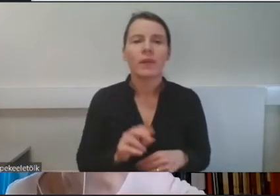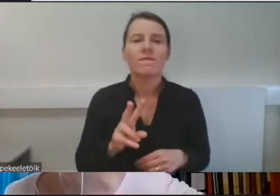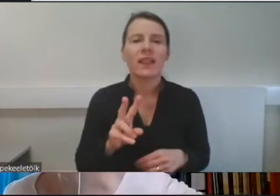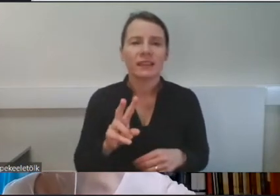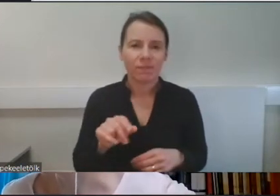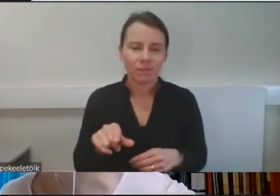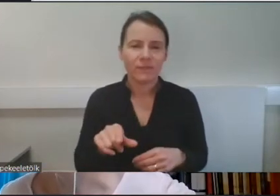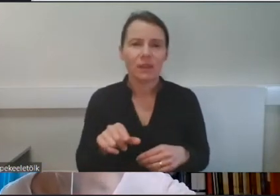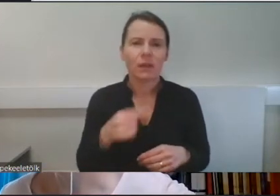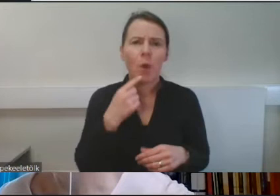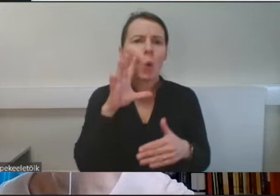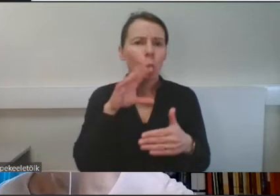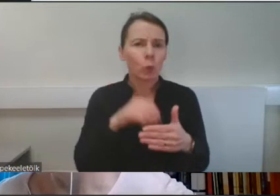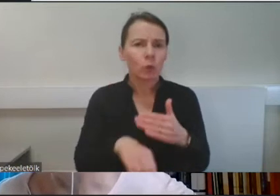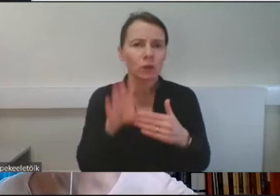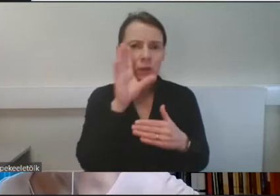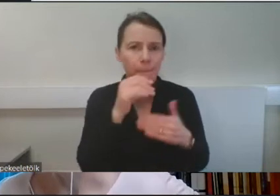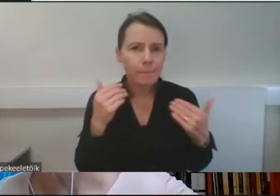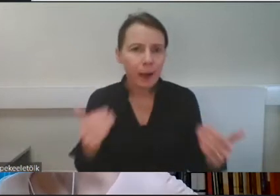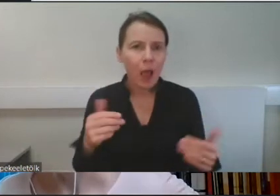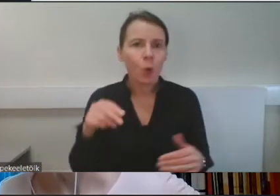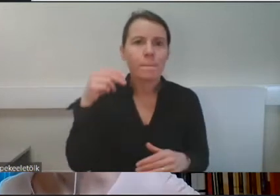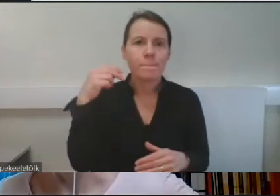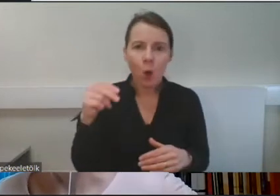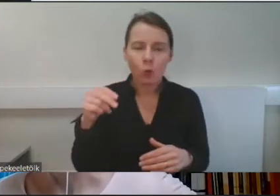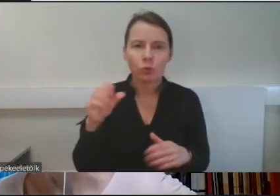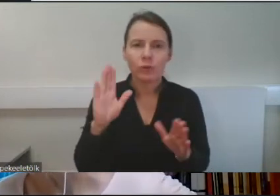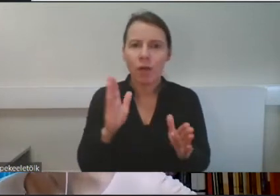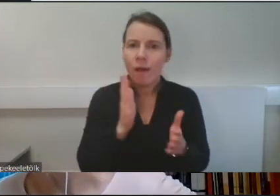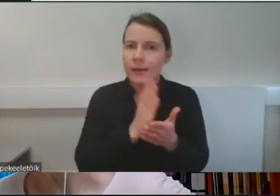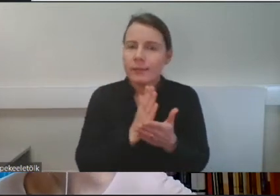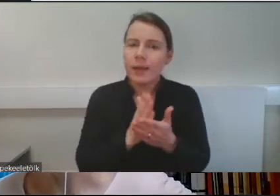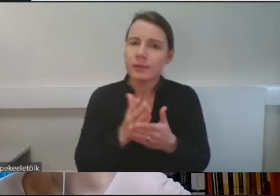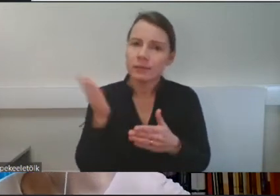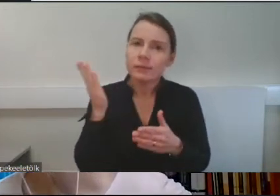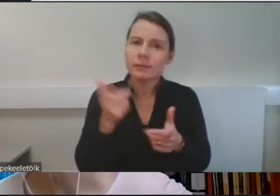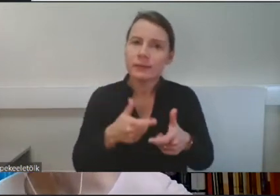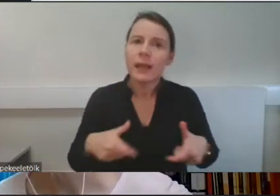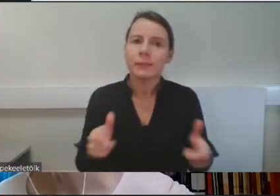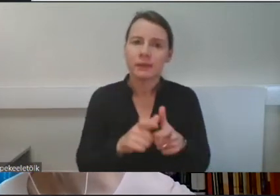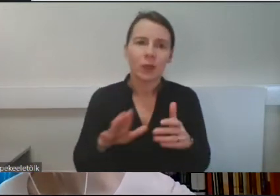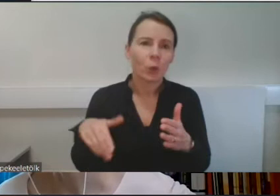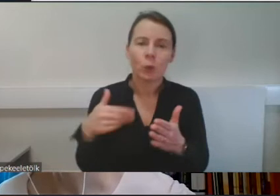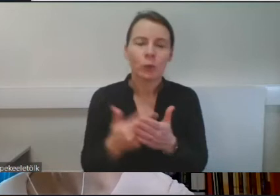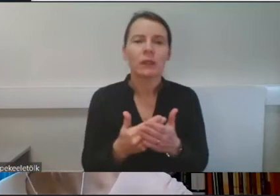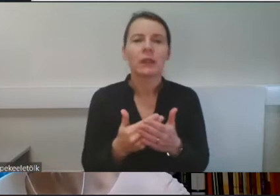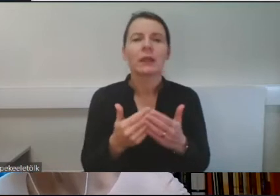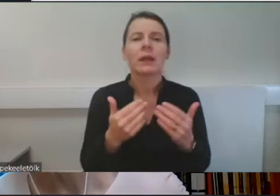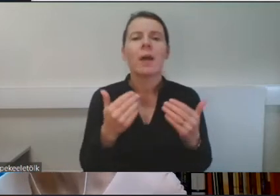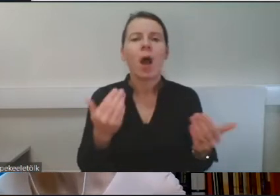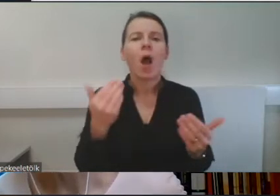ohvriabi statistikas olemas ja minu teada on ka olemas vanuse